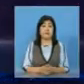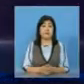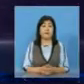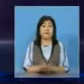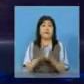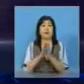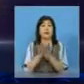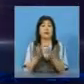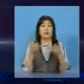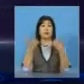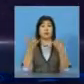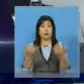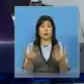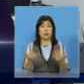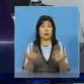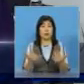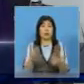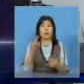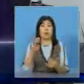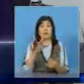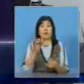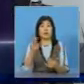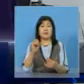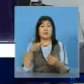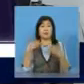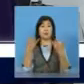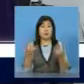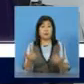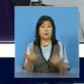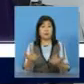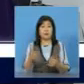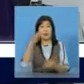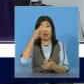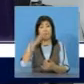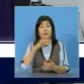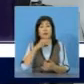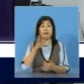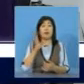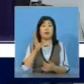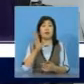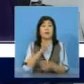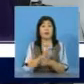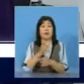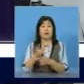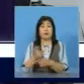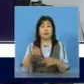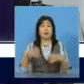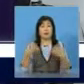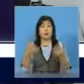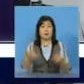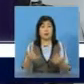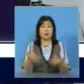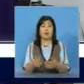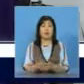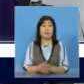Кітапқа деген құрмет, парасатқа деген құрмет, атаның, бабаның тәрбиесіне деген құрмет мына жас